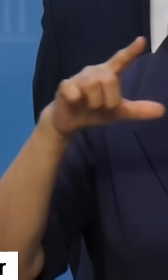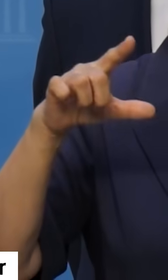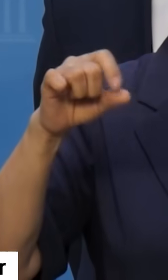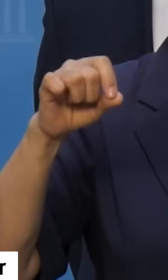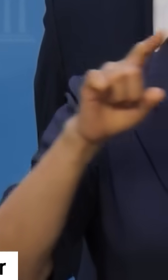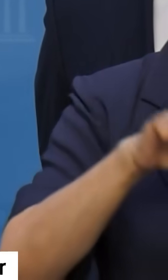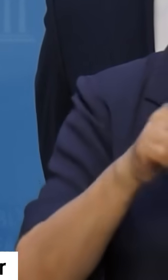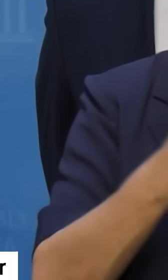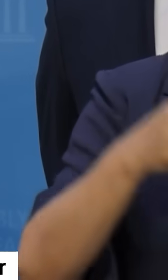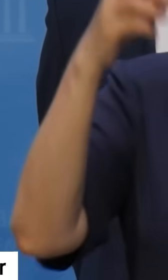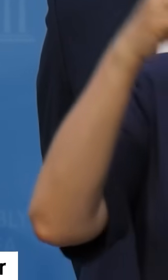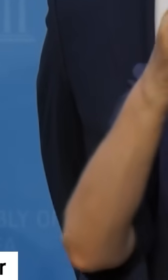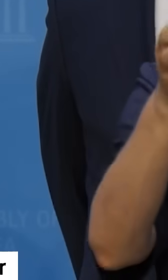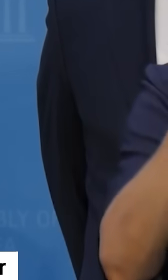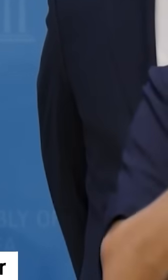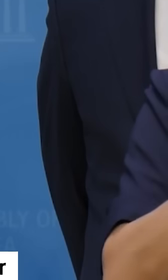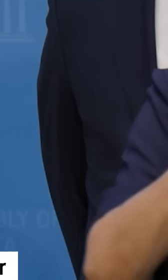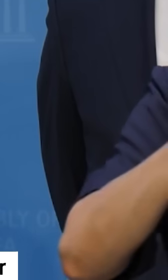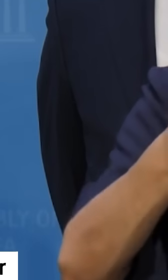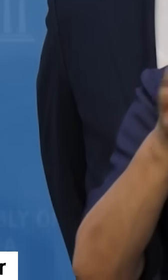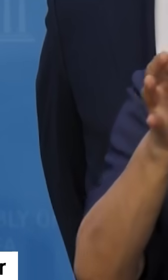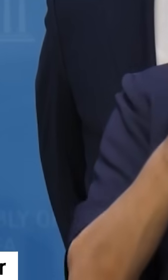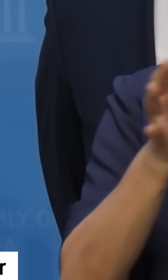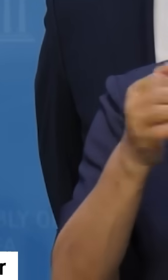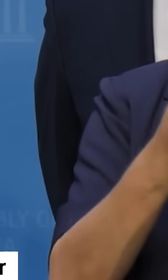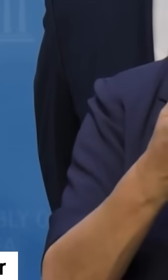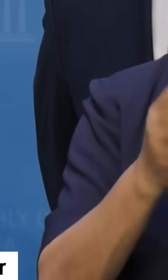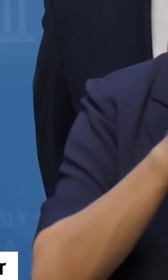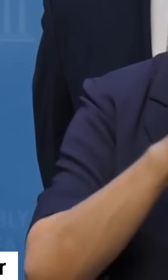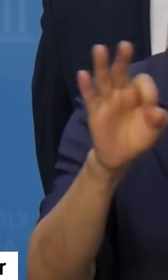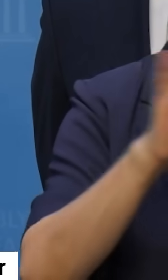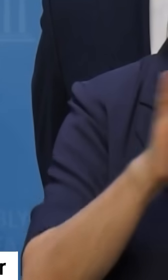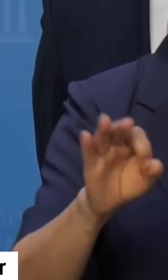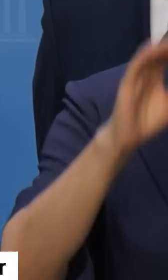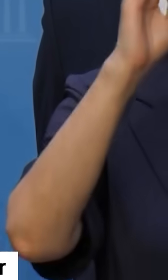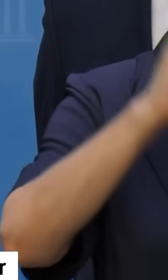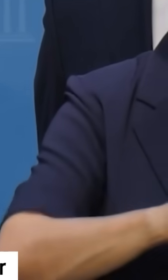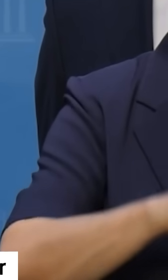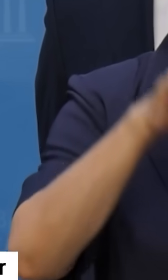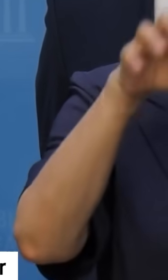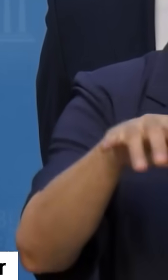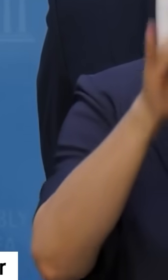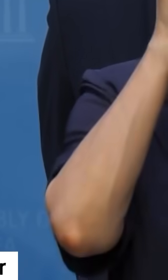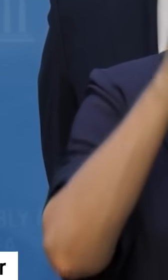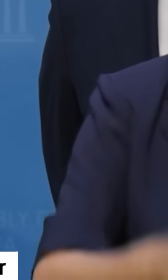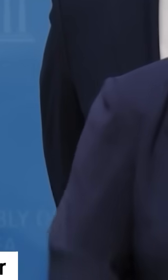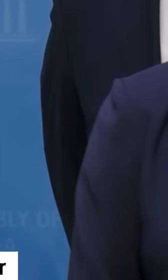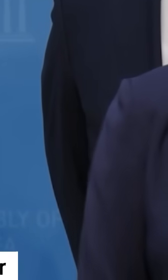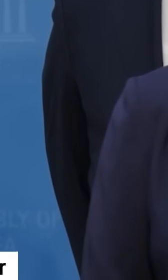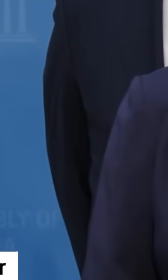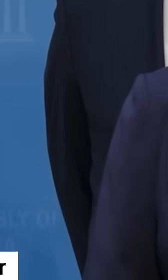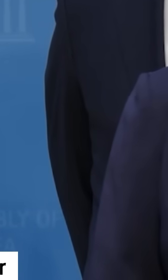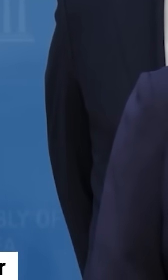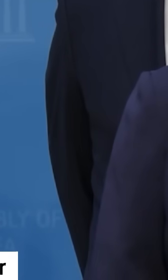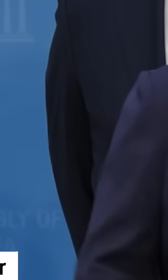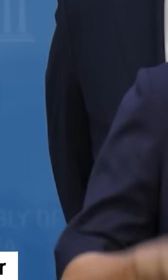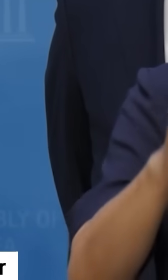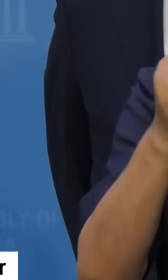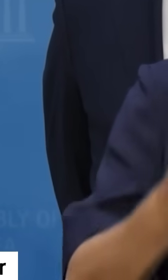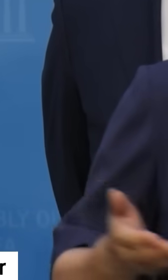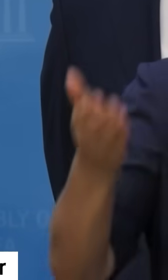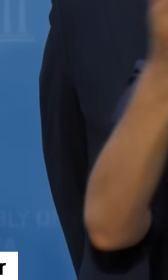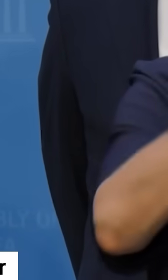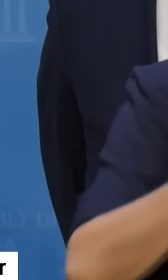대해서는 전통시장 소상공인 등 사용처를 한정했던 적이 있었습니다. 국민